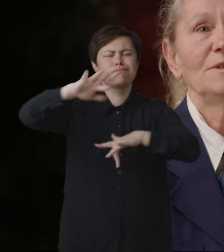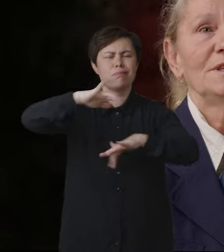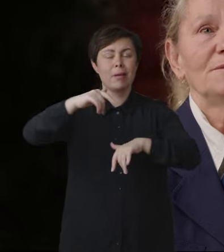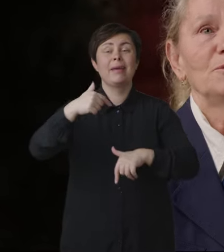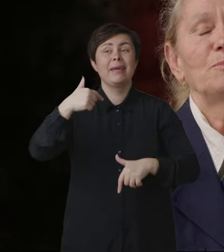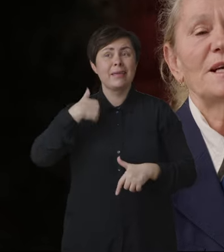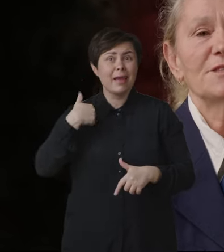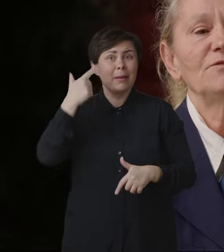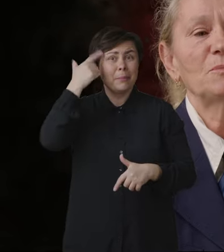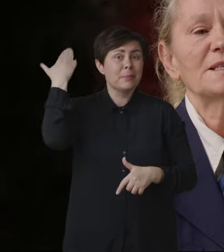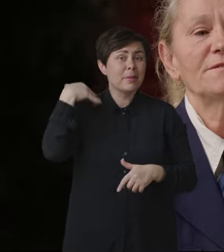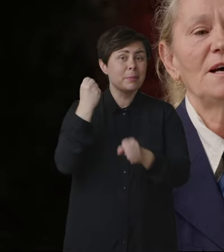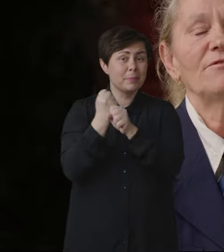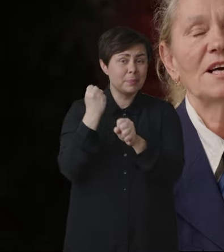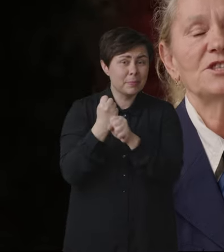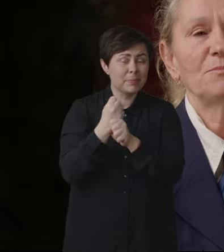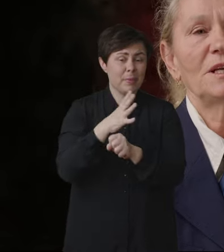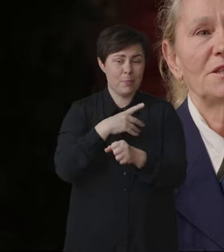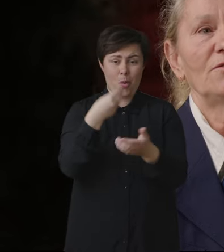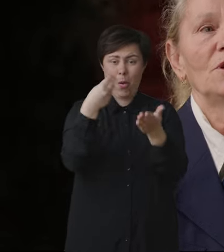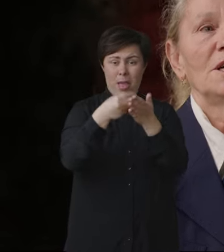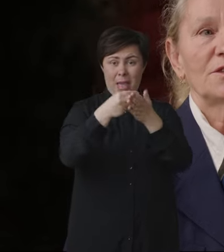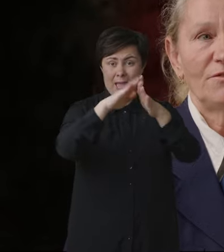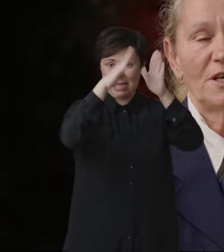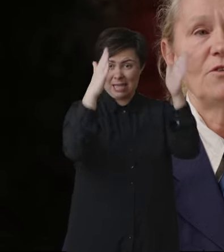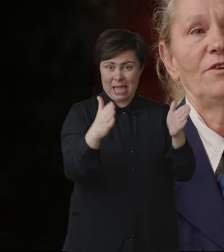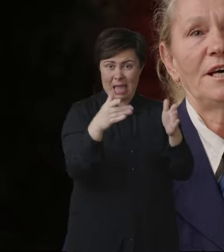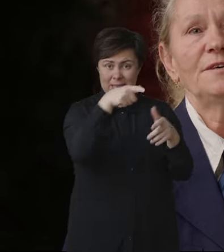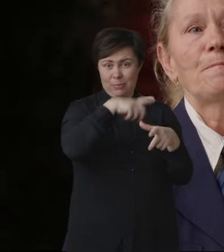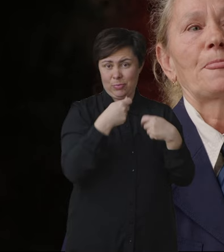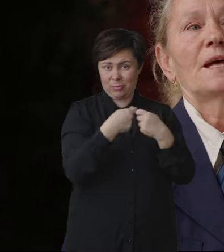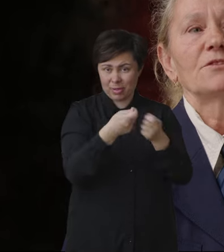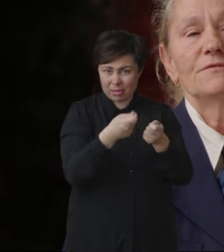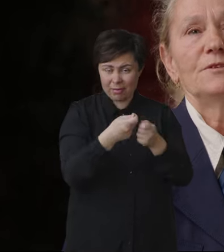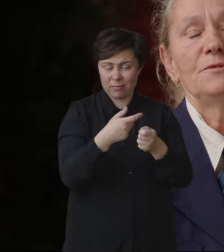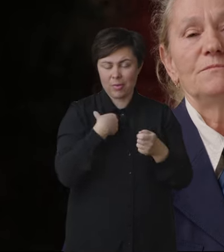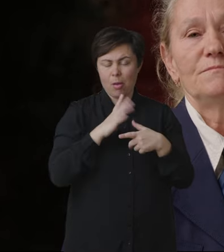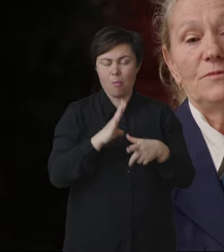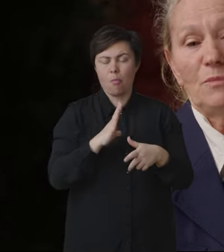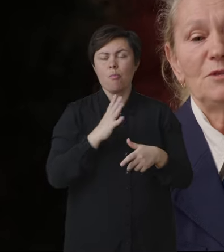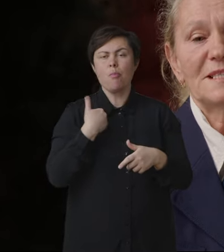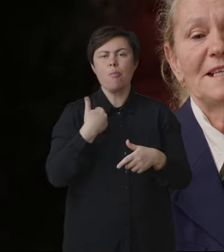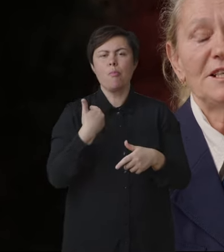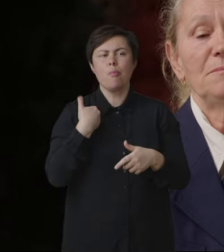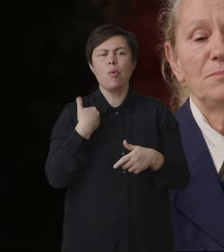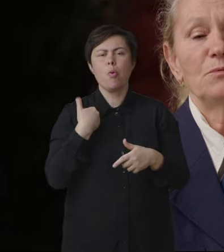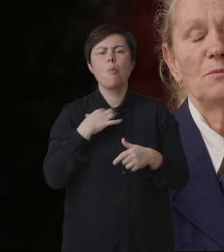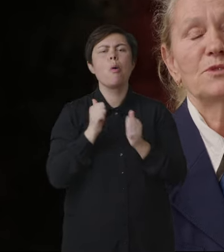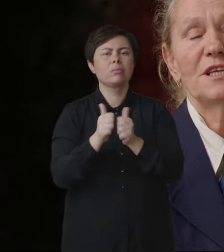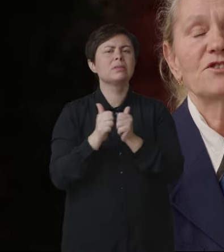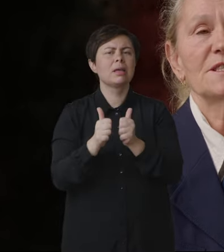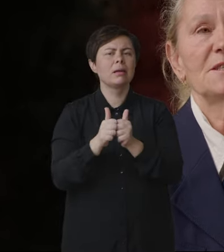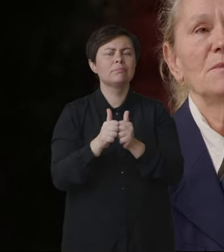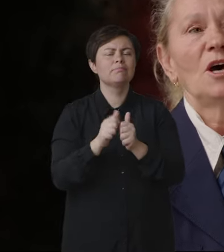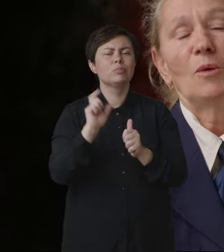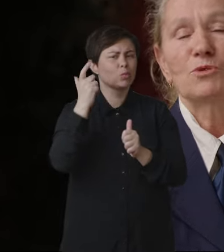jako pracownik pracowałam w kasie biletowo-towarowej. To no, moim zadaniem było